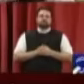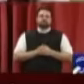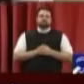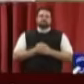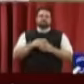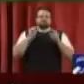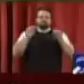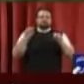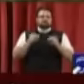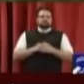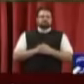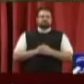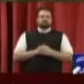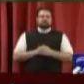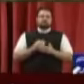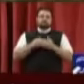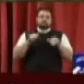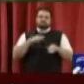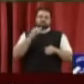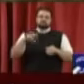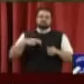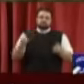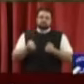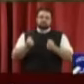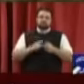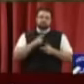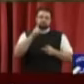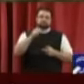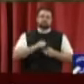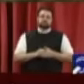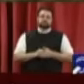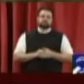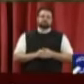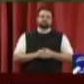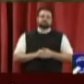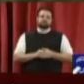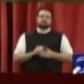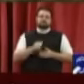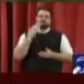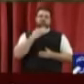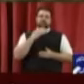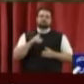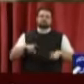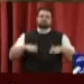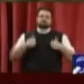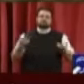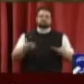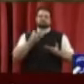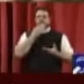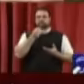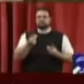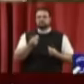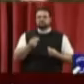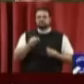Păi da. Deci de-aia am zis că e de lucru cu tine. Nu o spun eu, știi, meri să trăiesc ușor frumoasă și bine, dar mă duc și mă dau singură cu capul într-o